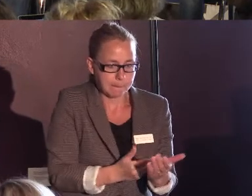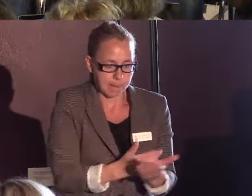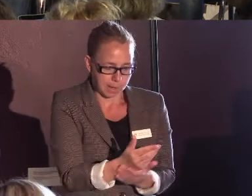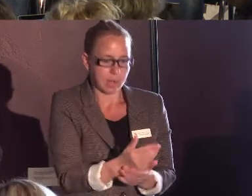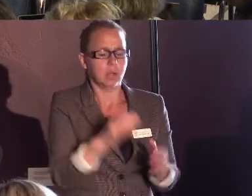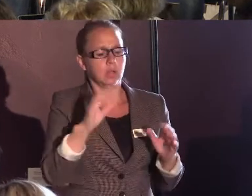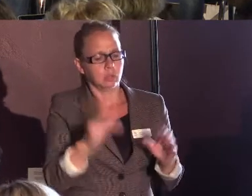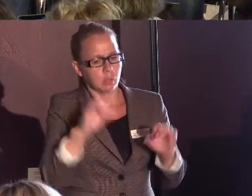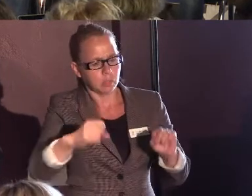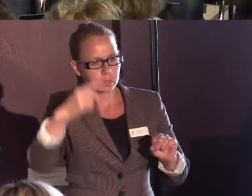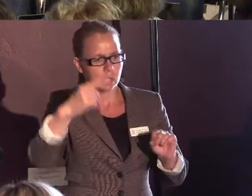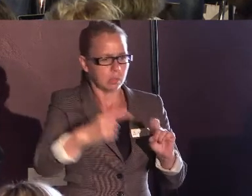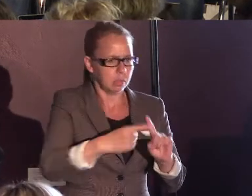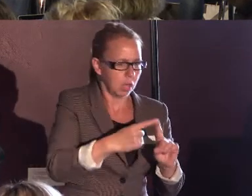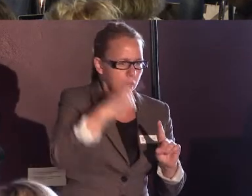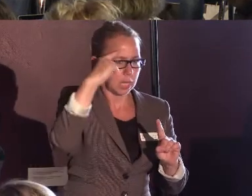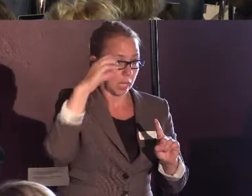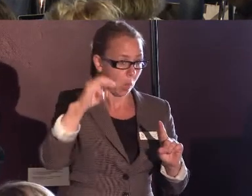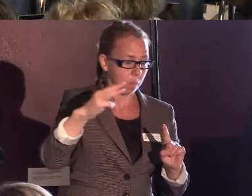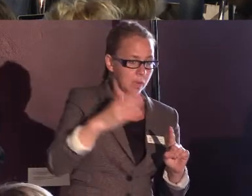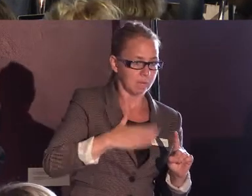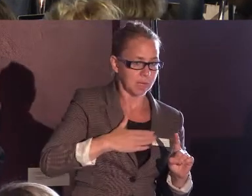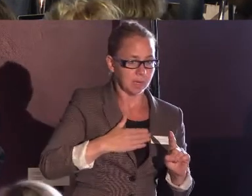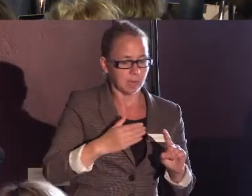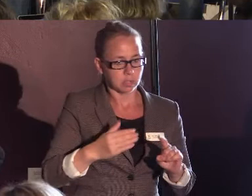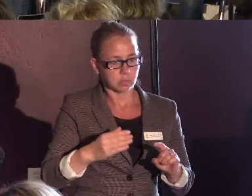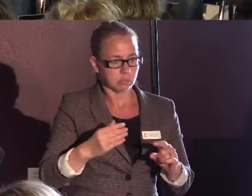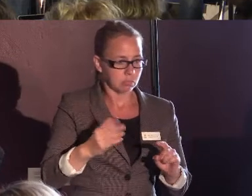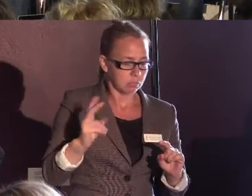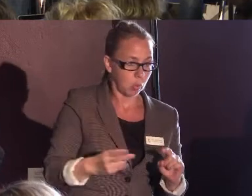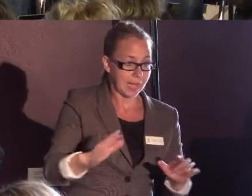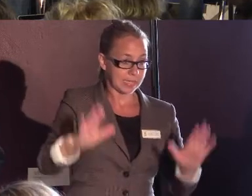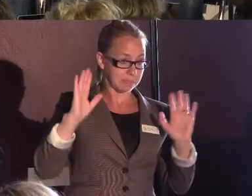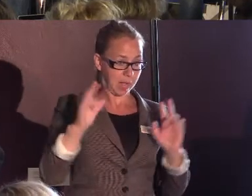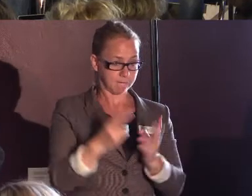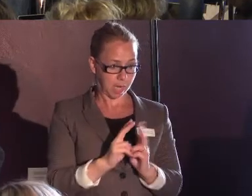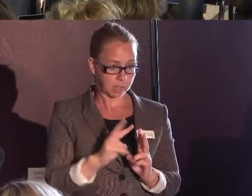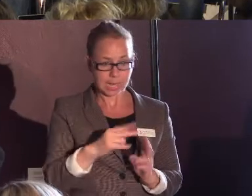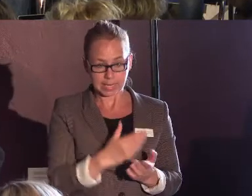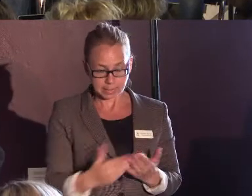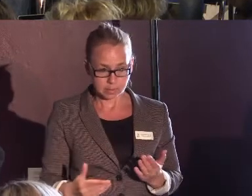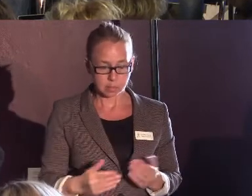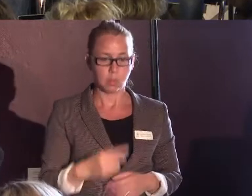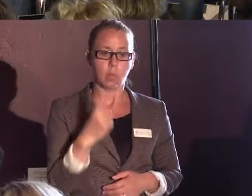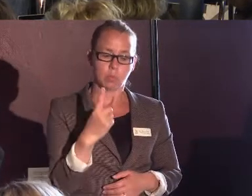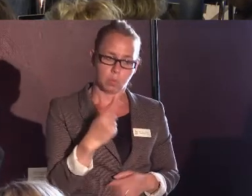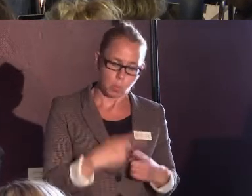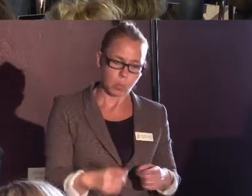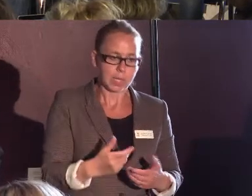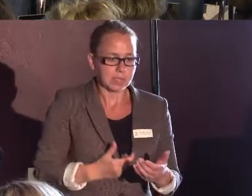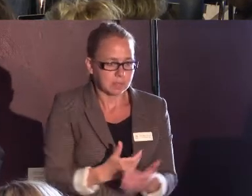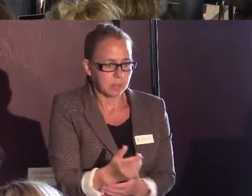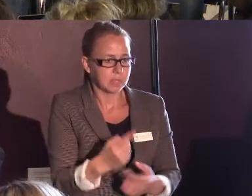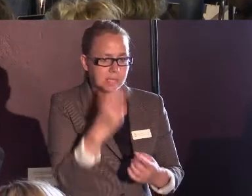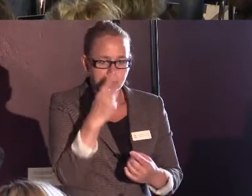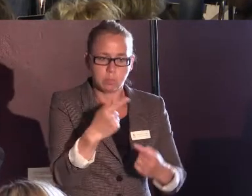så måste man ju fundera på om man gör det med en välvilja om ömsesidig respekt. Och olika typer av samarbeten kan ju naturligtvis